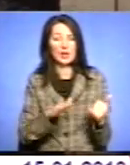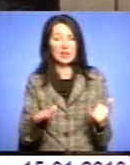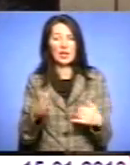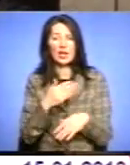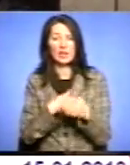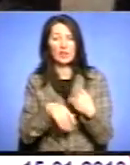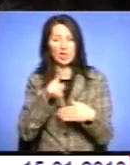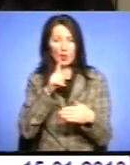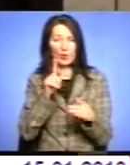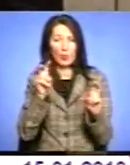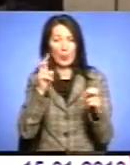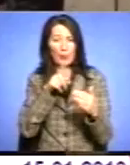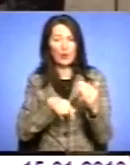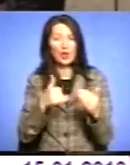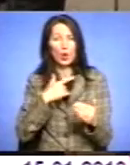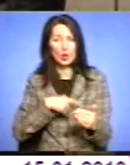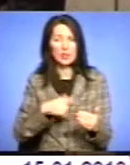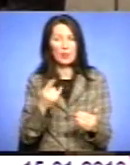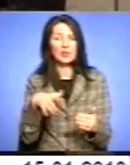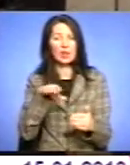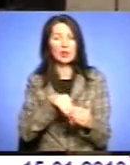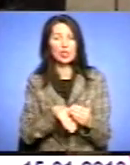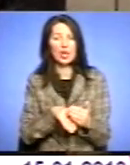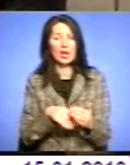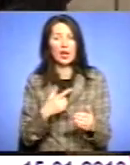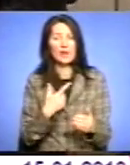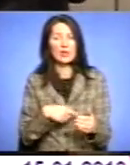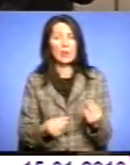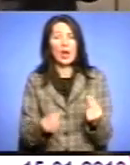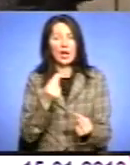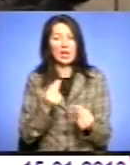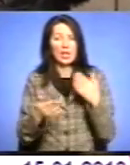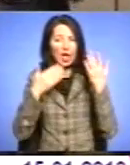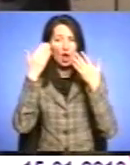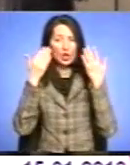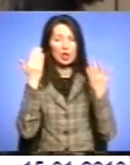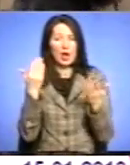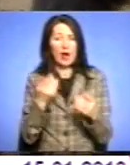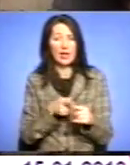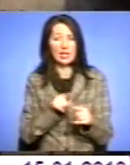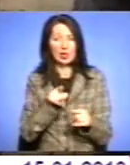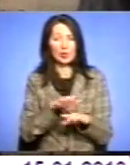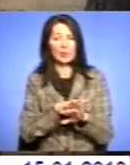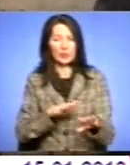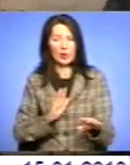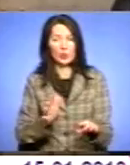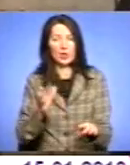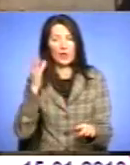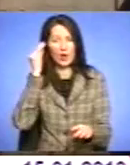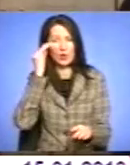«Повір у себе». Воно включає в себе і ігри, і розваги, які тут у вестибюлі були,